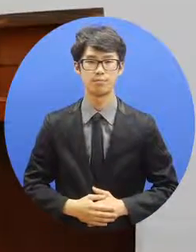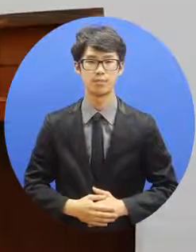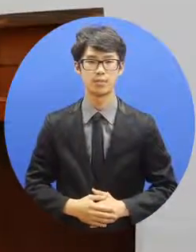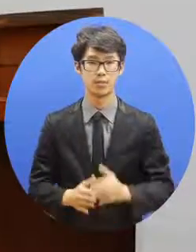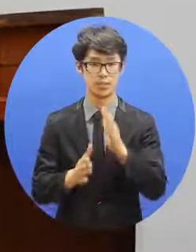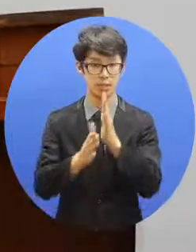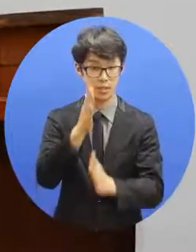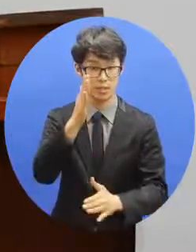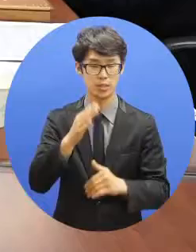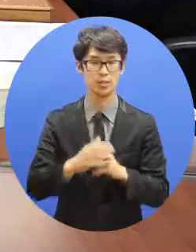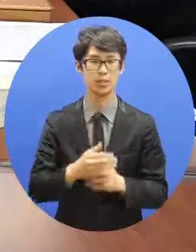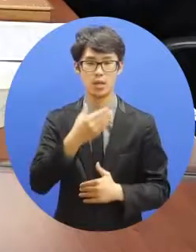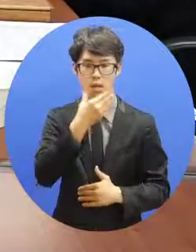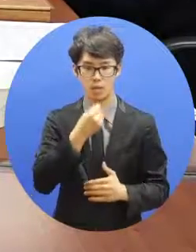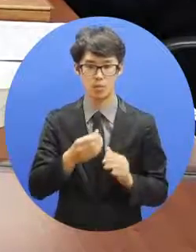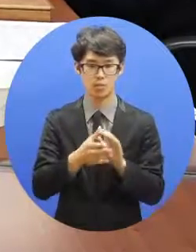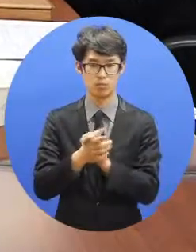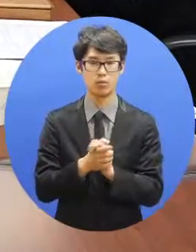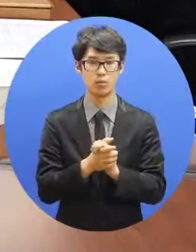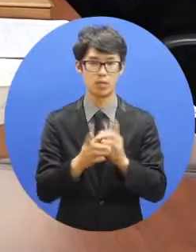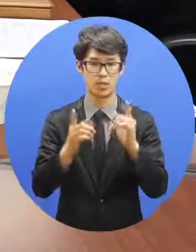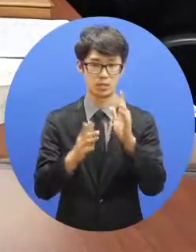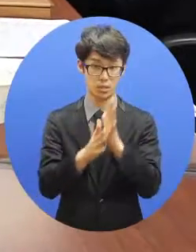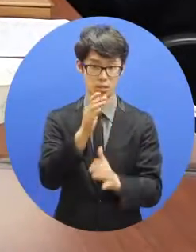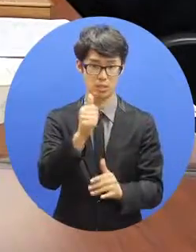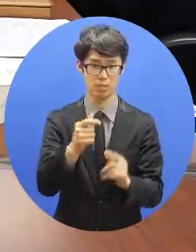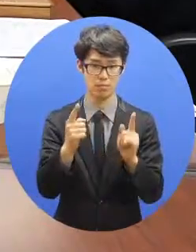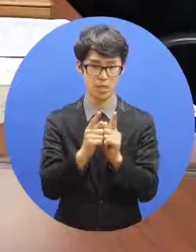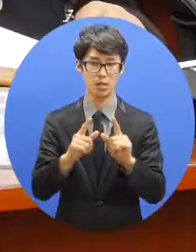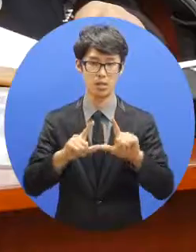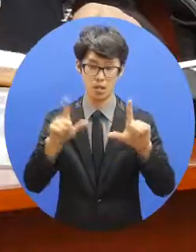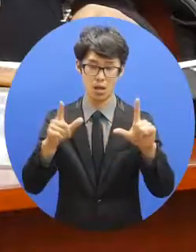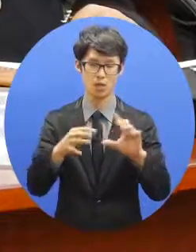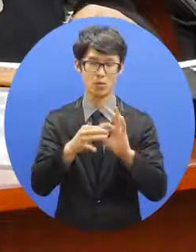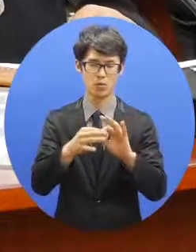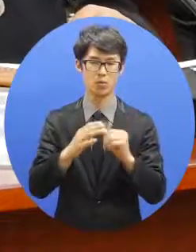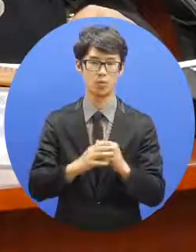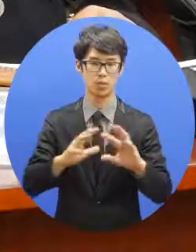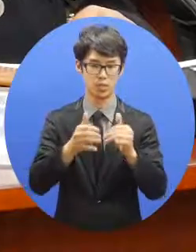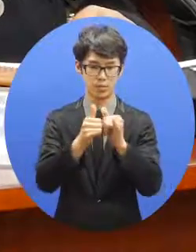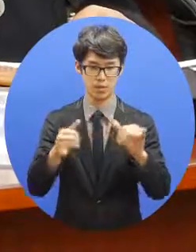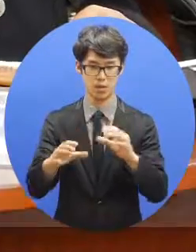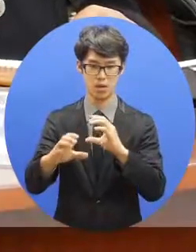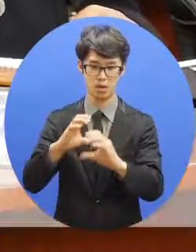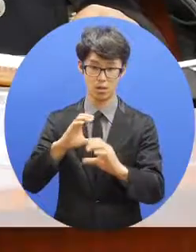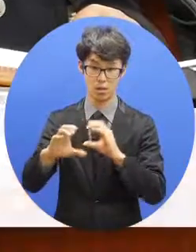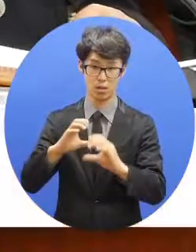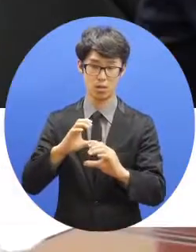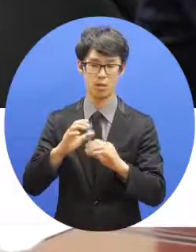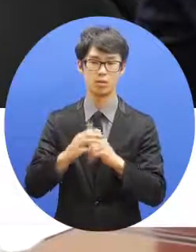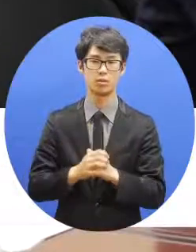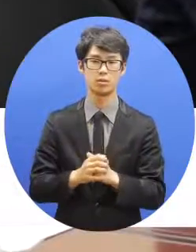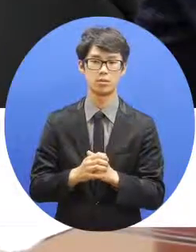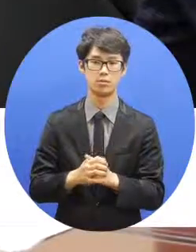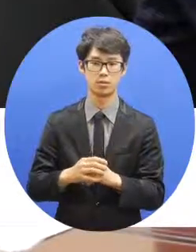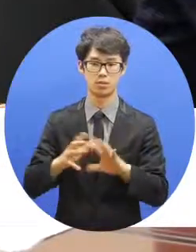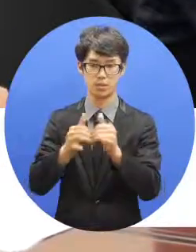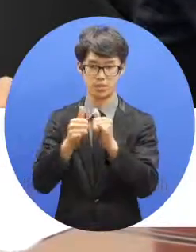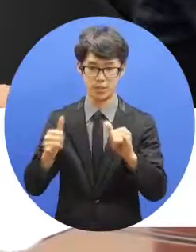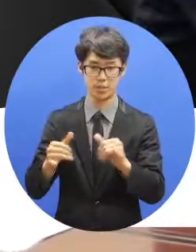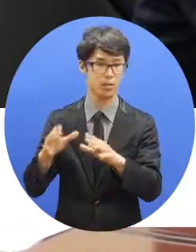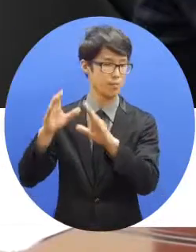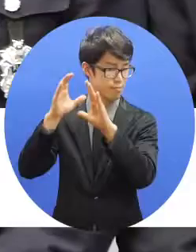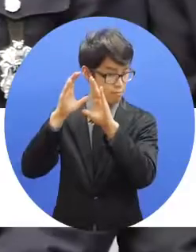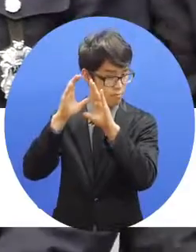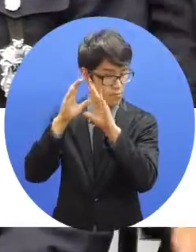공주시는 행복한 동행 시장과의 만남의 날을 통해 시민과의 소통을 확대하는 등 시민의 의견을 시정에